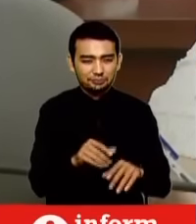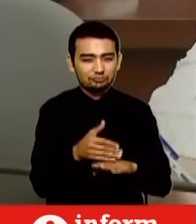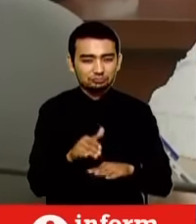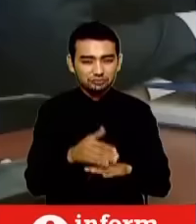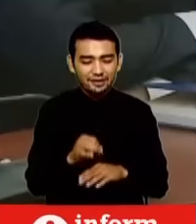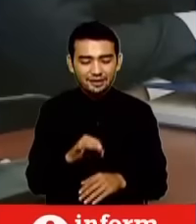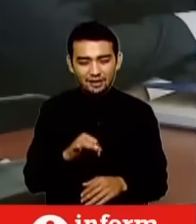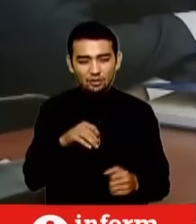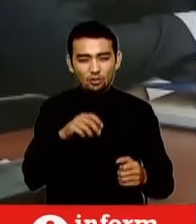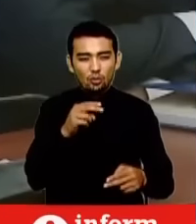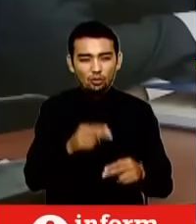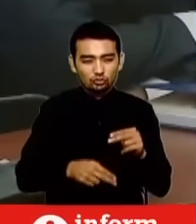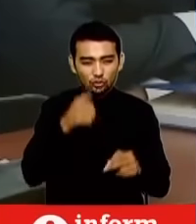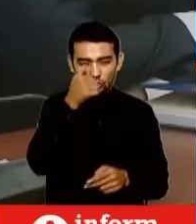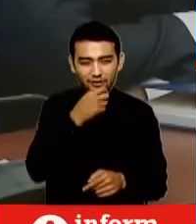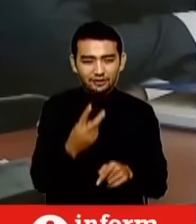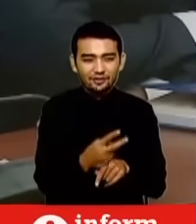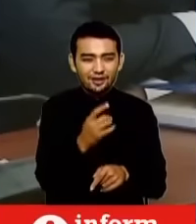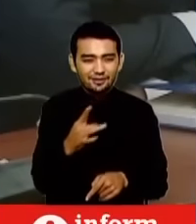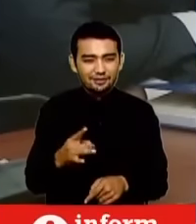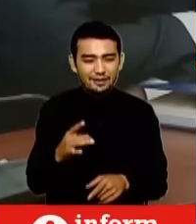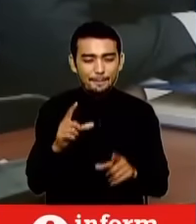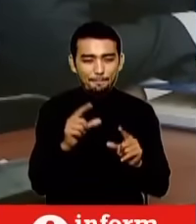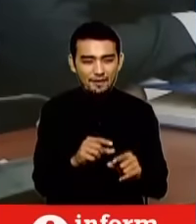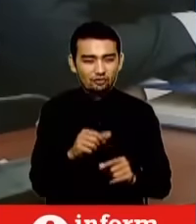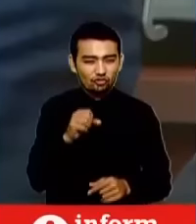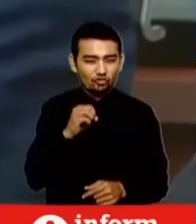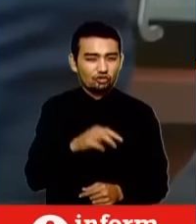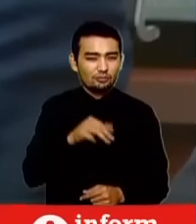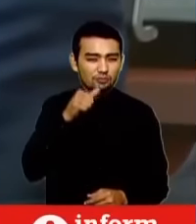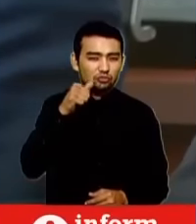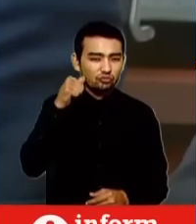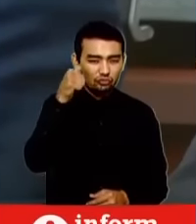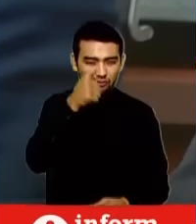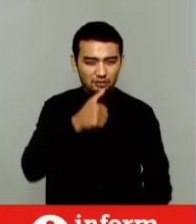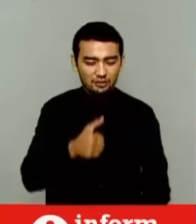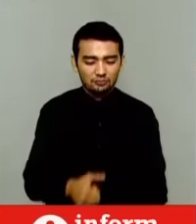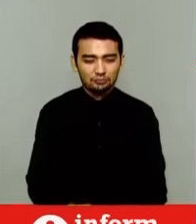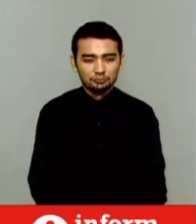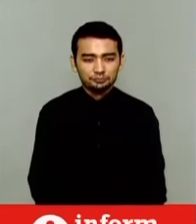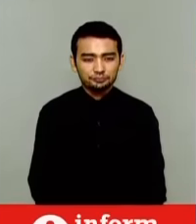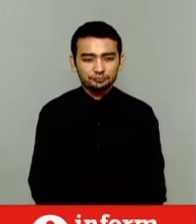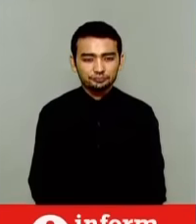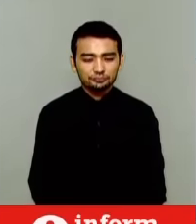будет в 2 раза ниже, чем в предыдущем году, отметил Смаилов.